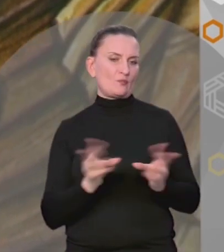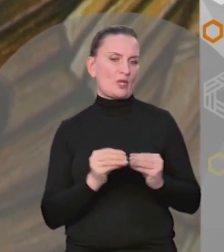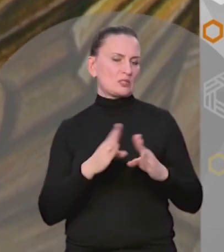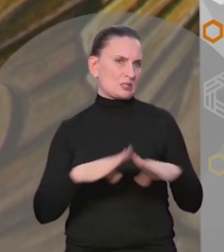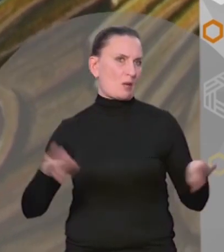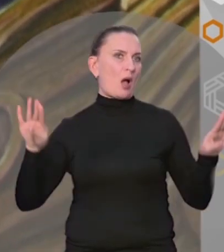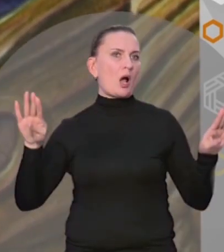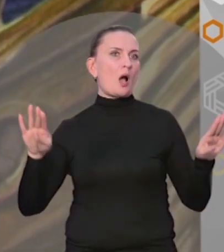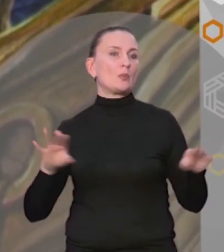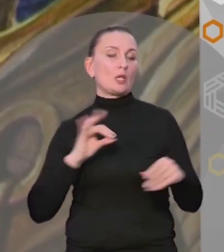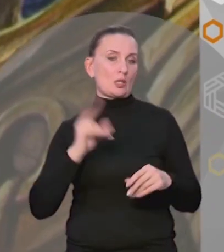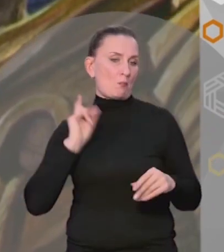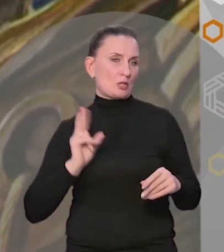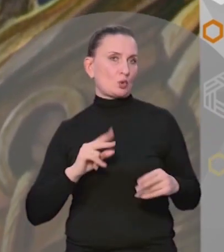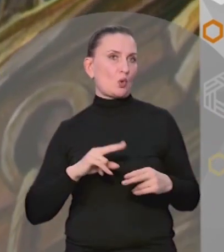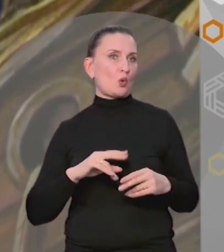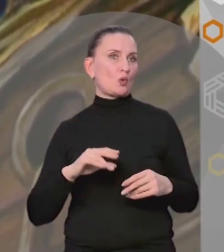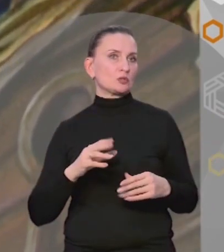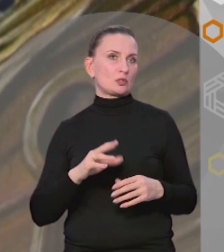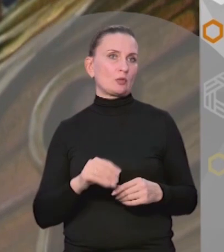с гамаками и матросами.